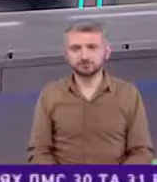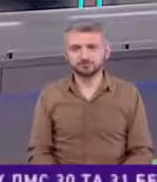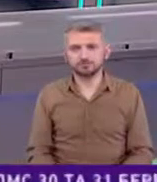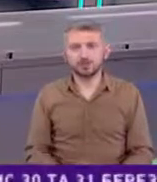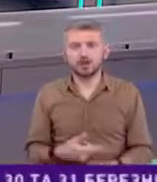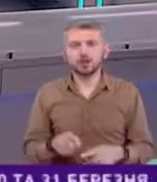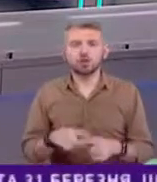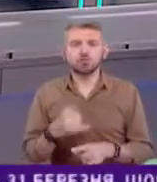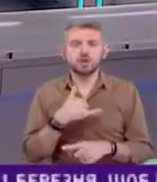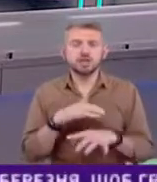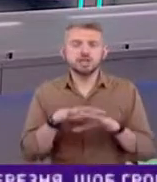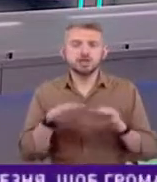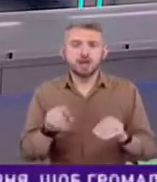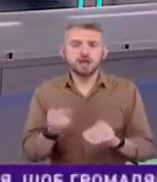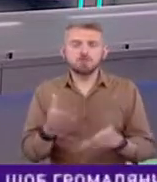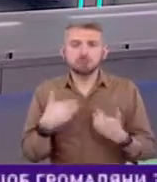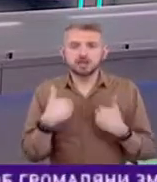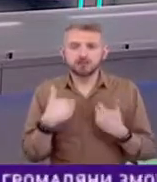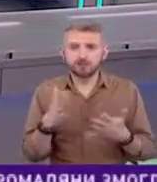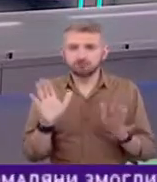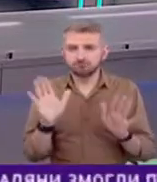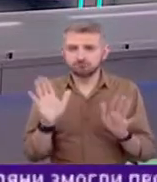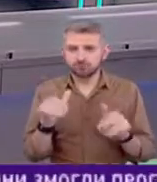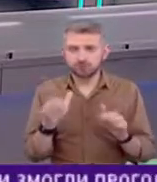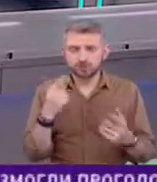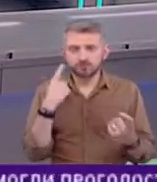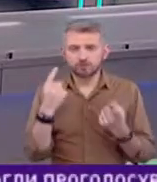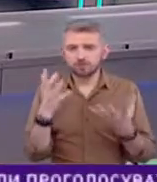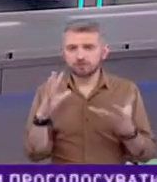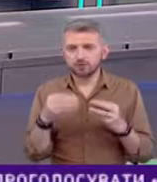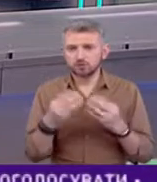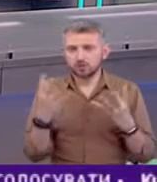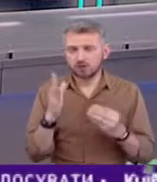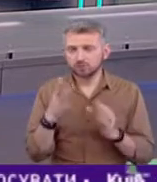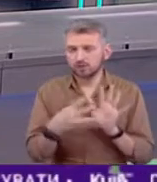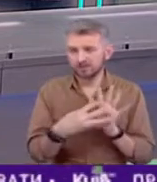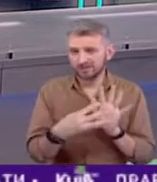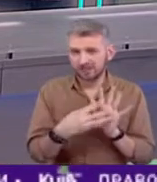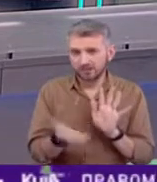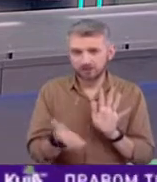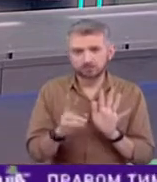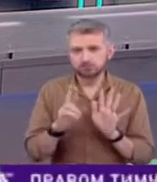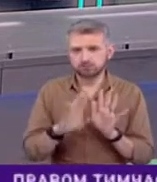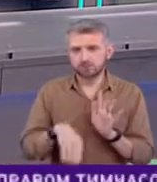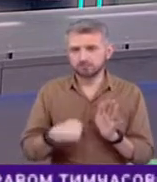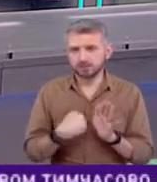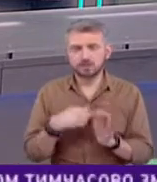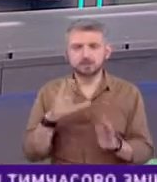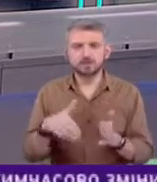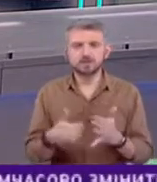Що ж, на цю годину в мене все, але ми з вами не прощаємось. Інформаційний підсумок дня підіб'ємо о 21:00. Після блоку